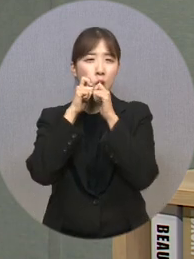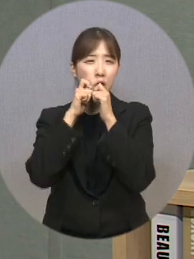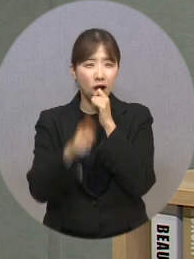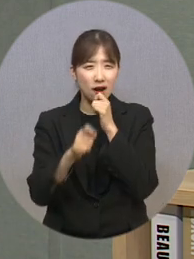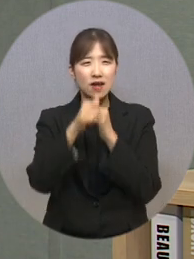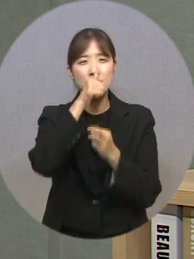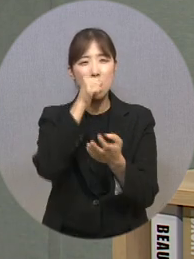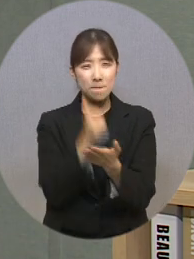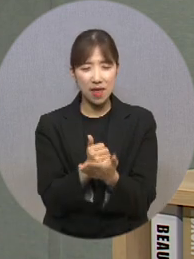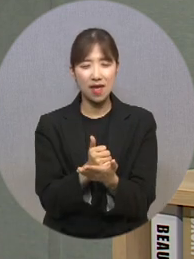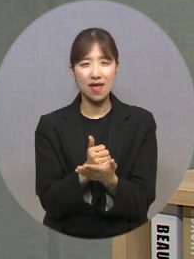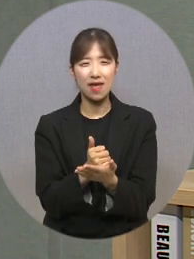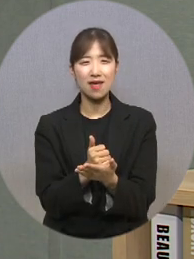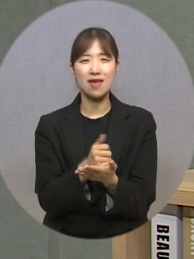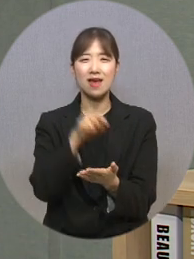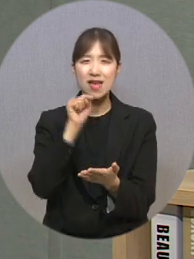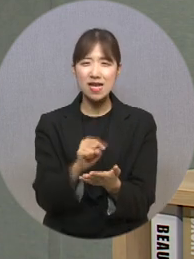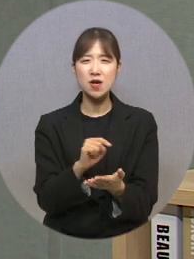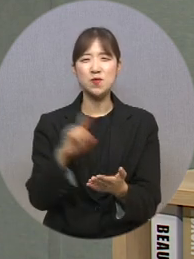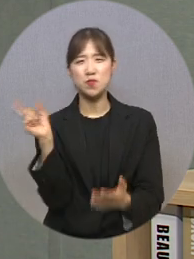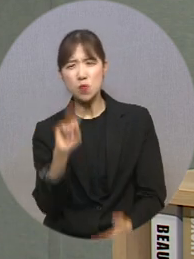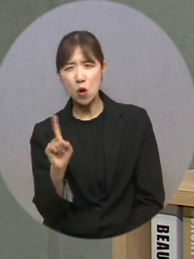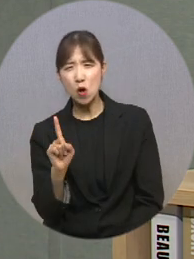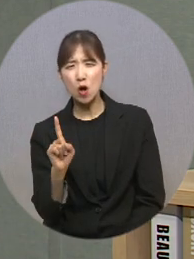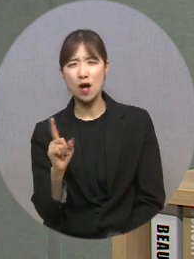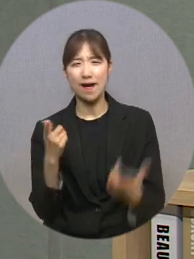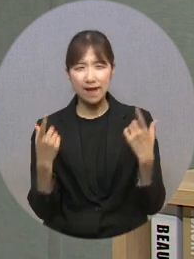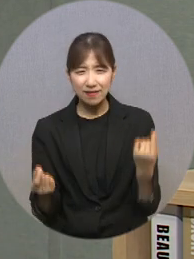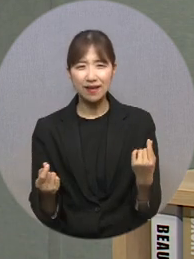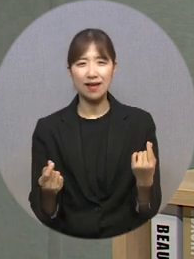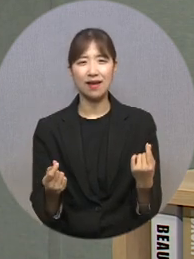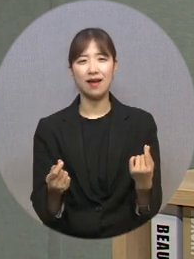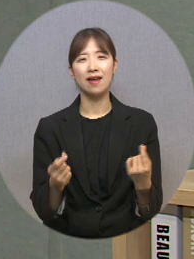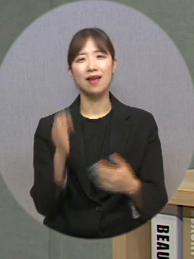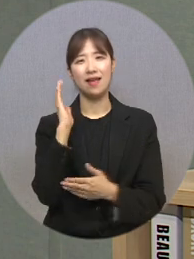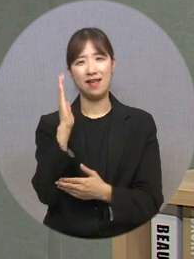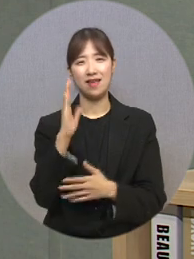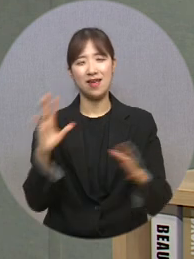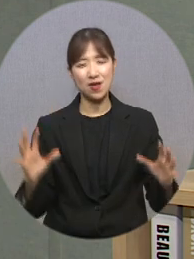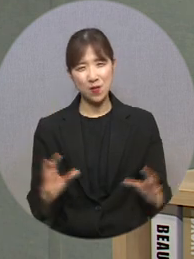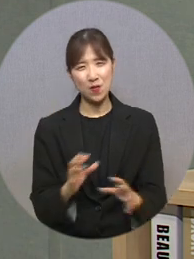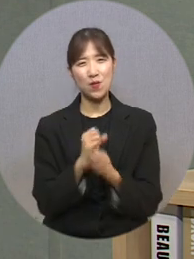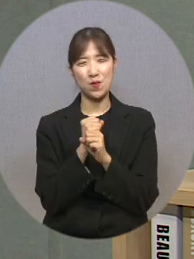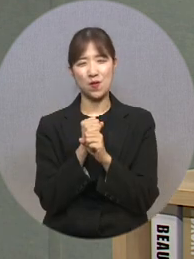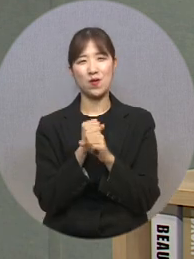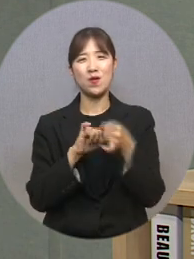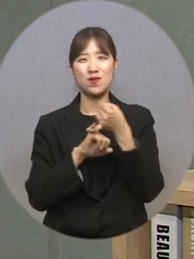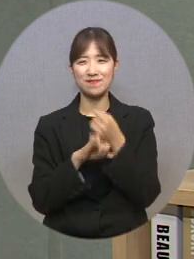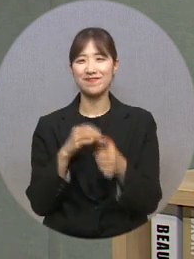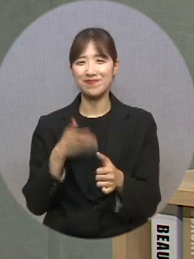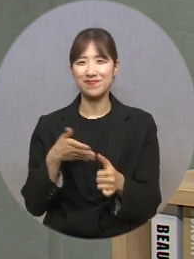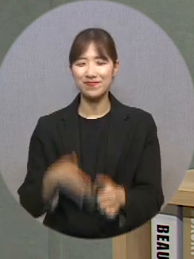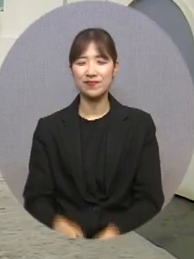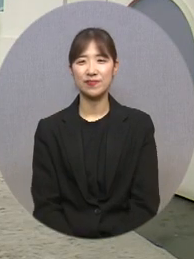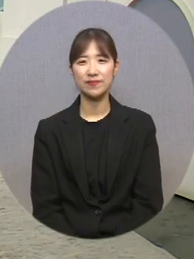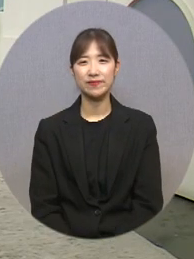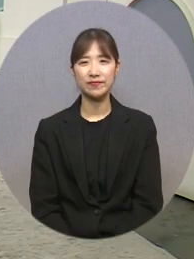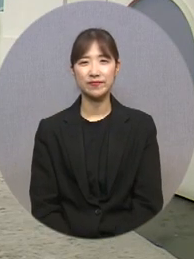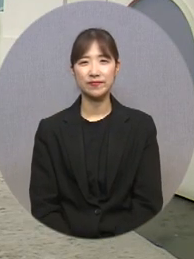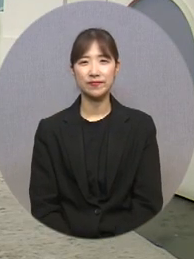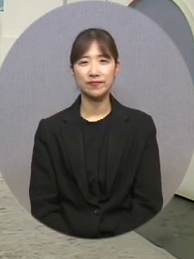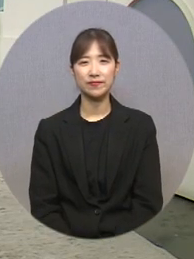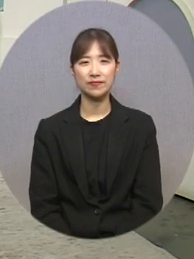범죄라는 것은 바로 이런 것이다 예. 지금까지 한 얘기 중에 그 한번 요약해 주세요. 예.